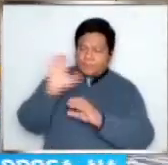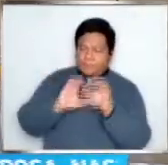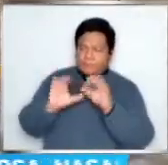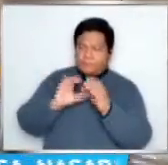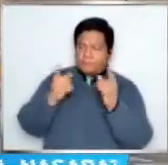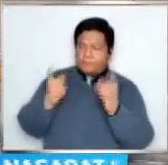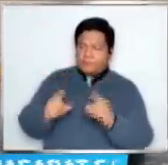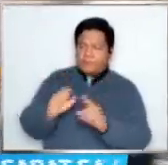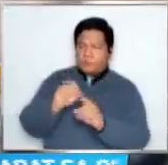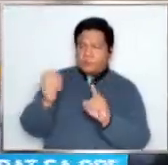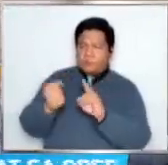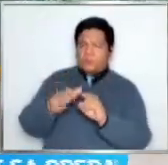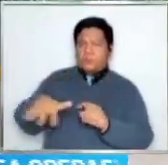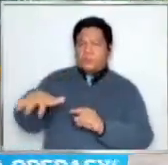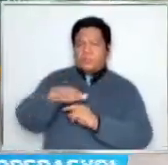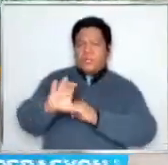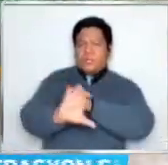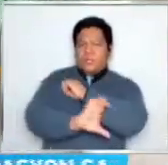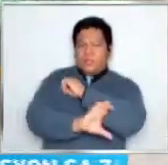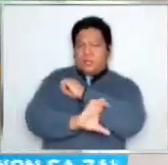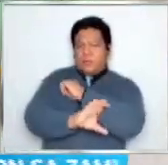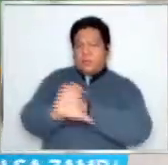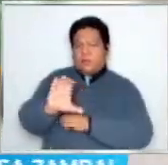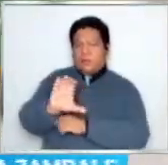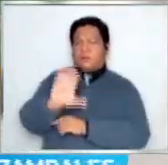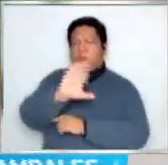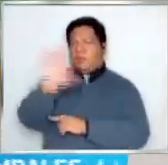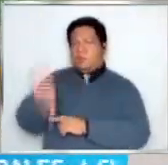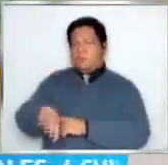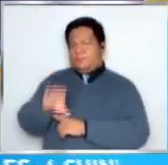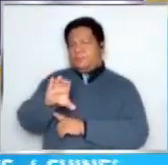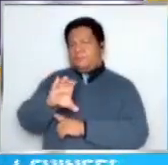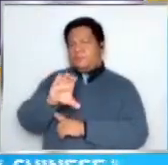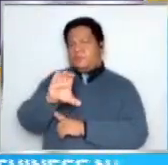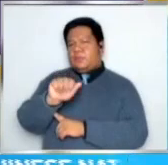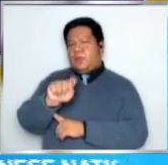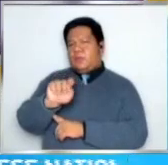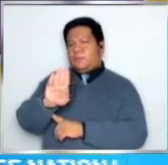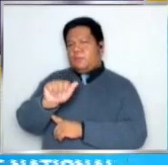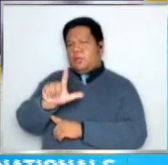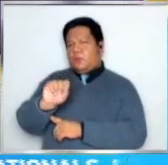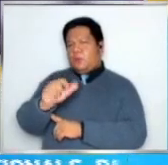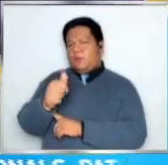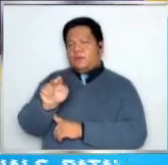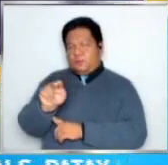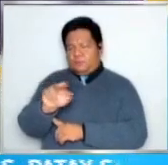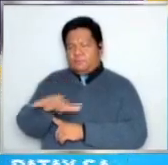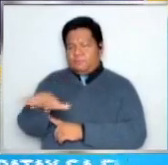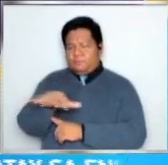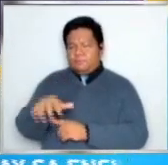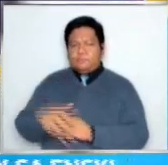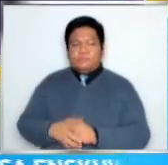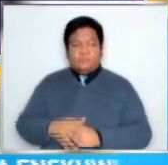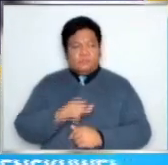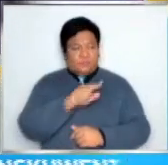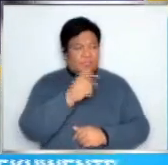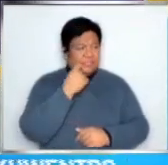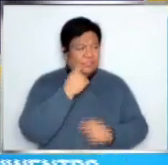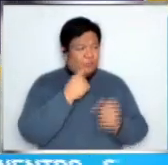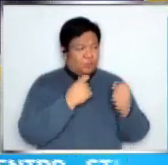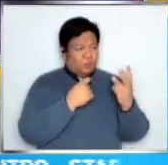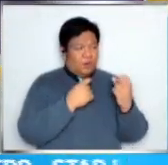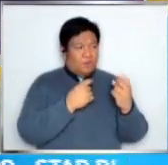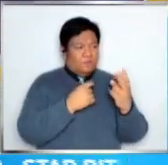area para sa paghahanap sa kanila. Yes, sir. Nabanggit niyo po yung 12 nawawalang mangingisda. Sa Katbalogan lang po ba yun? At meron po